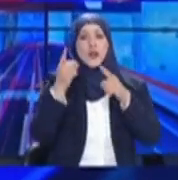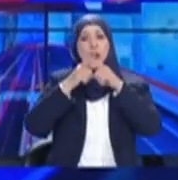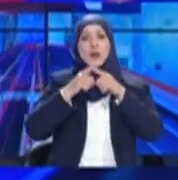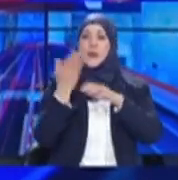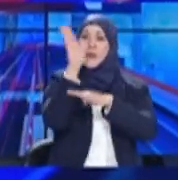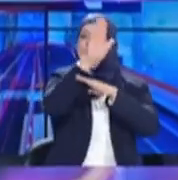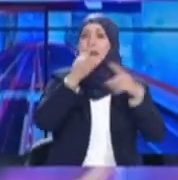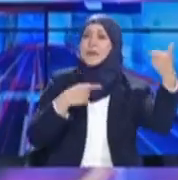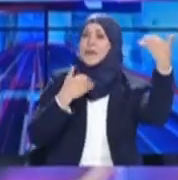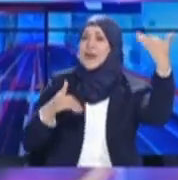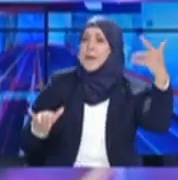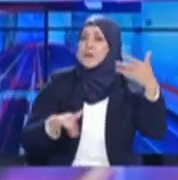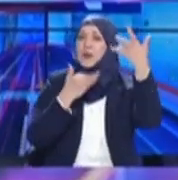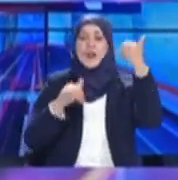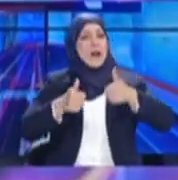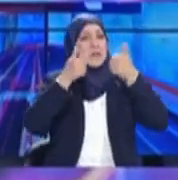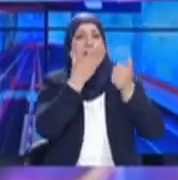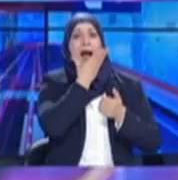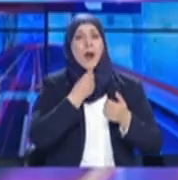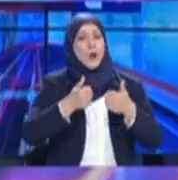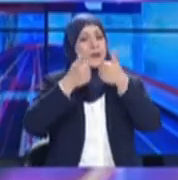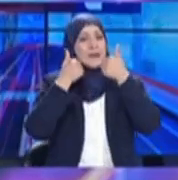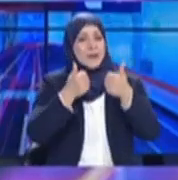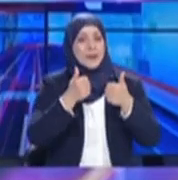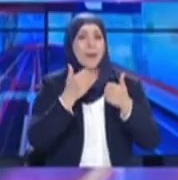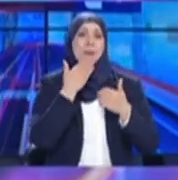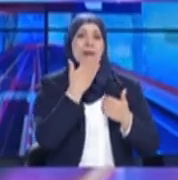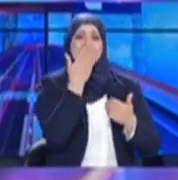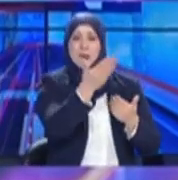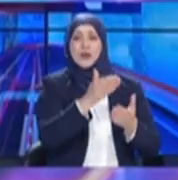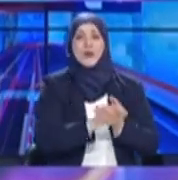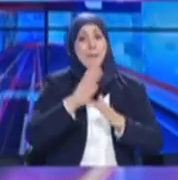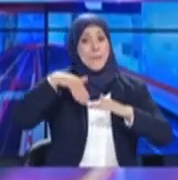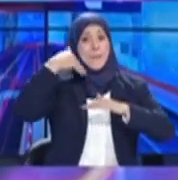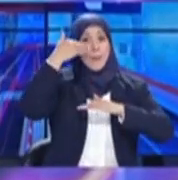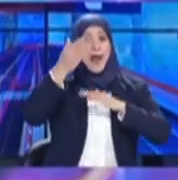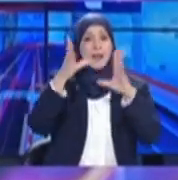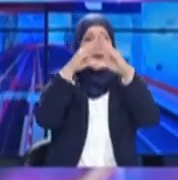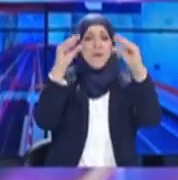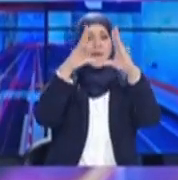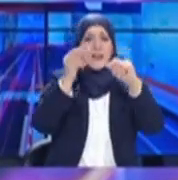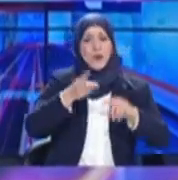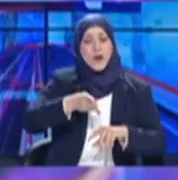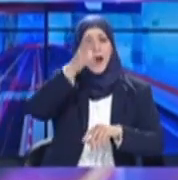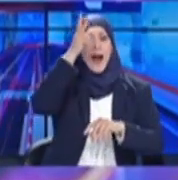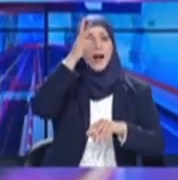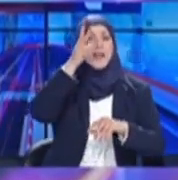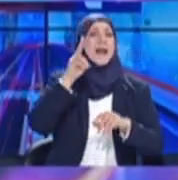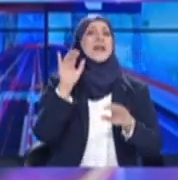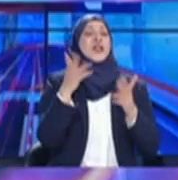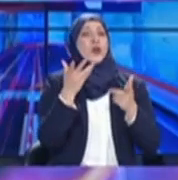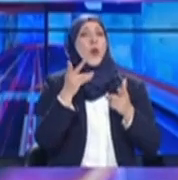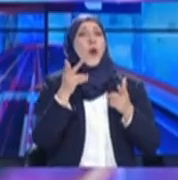قدمتها ستنا اليوم في برنامج مع الله بعد شويه نحكي اكثر مما يمكن نرجع الى الحقيقه